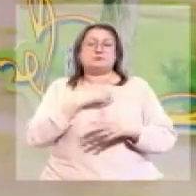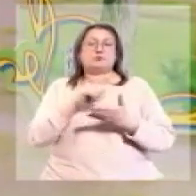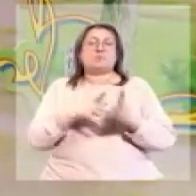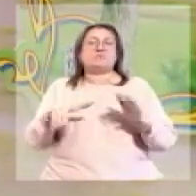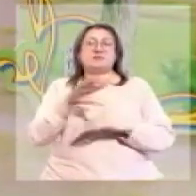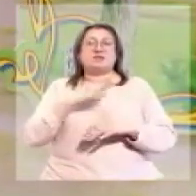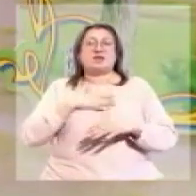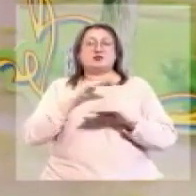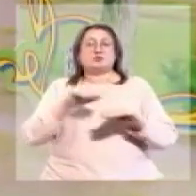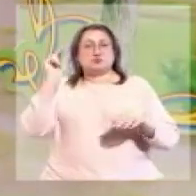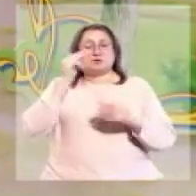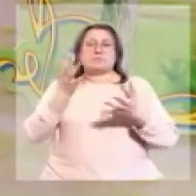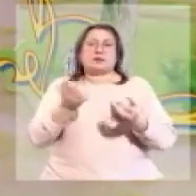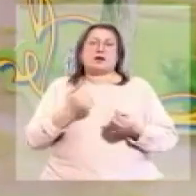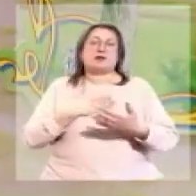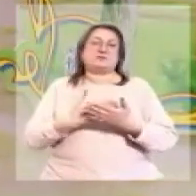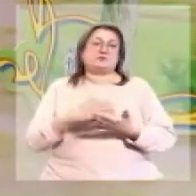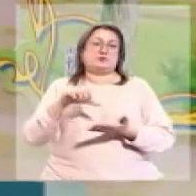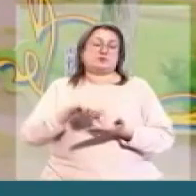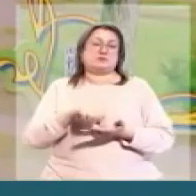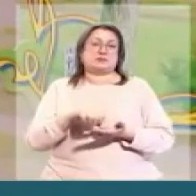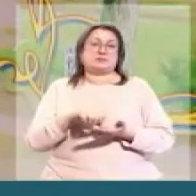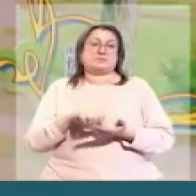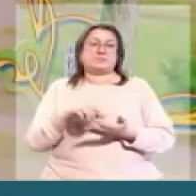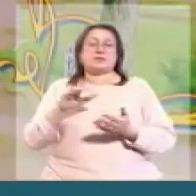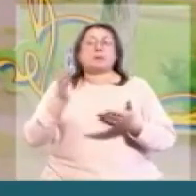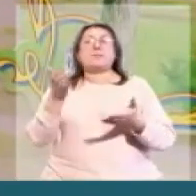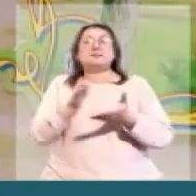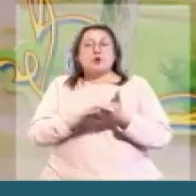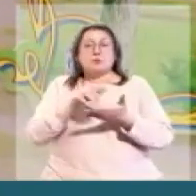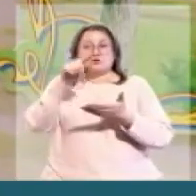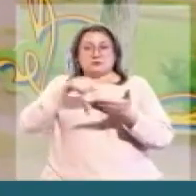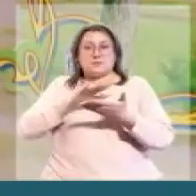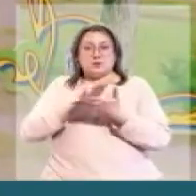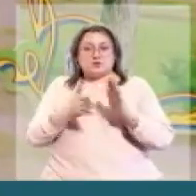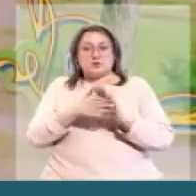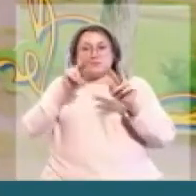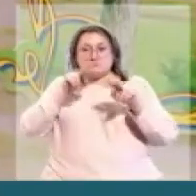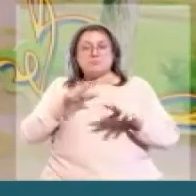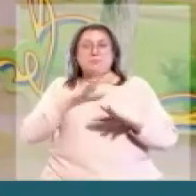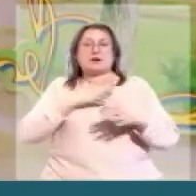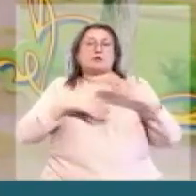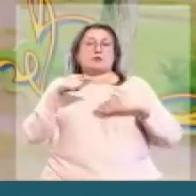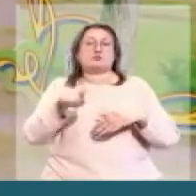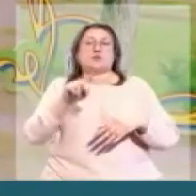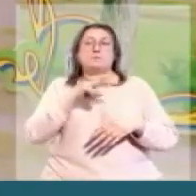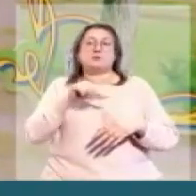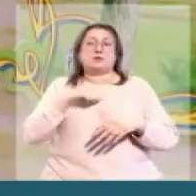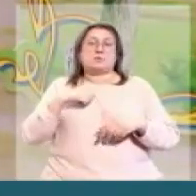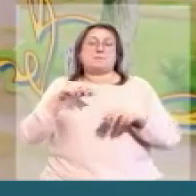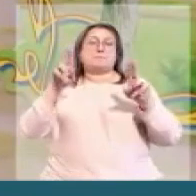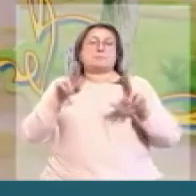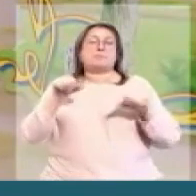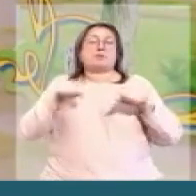все наши ученики приняли в нем активное участие. Ознакомившись с положением, были рады тому, что мы сами